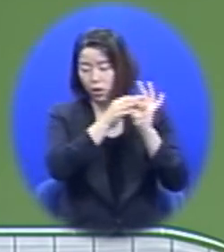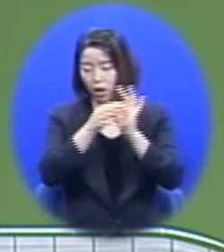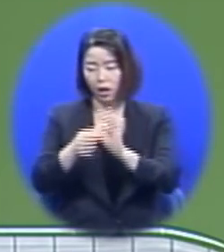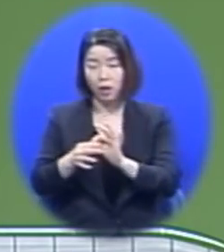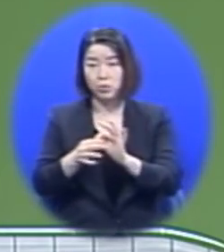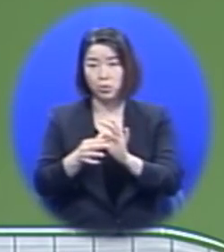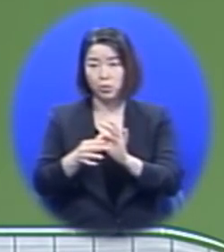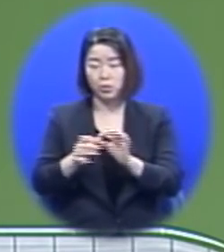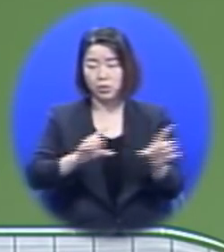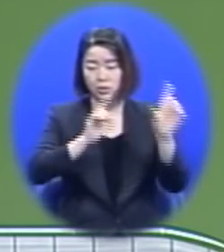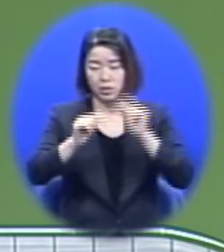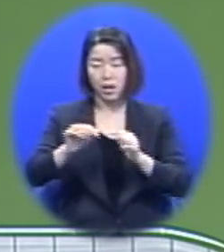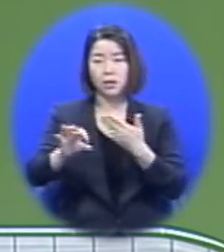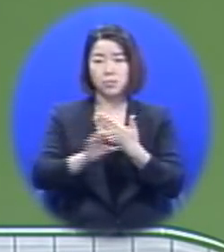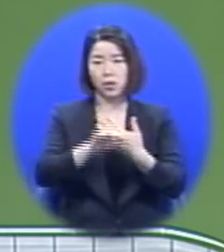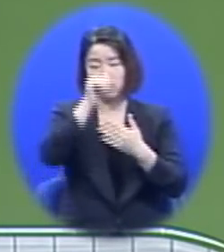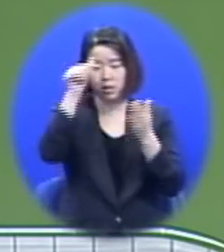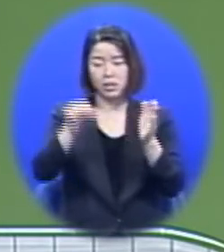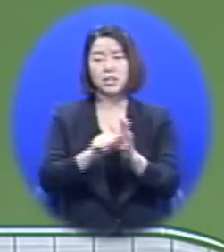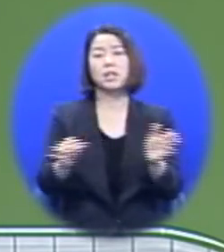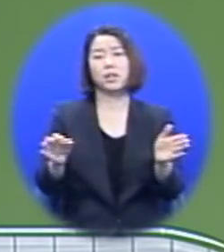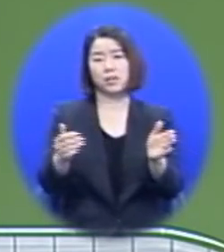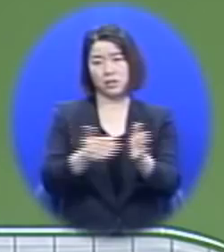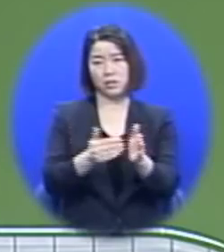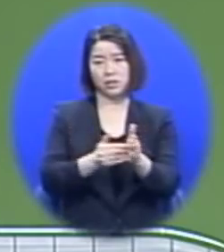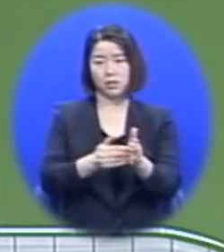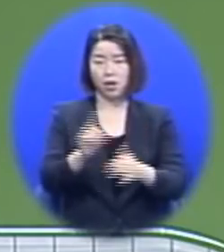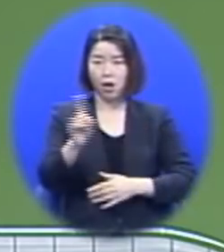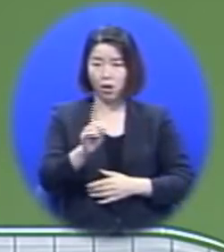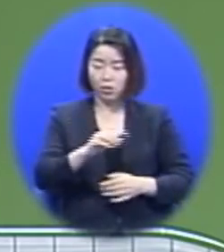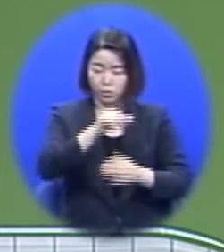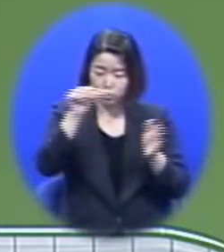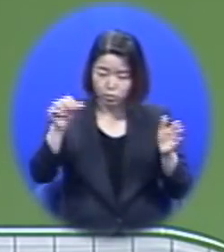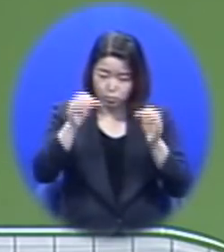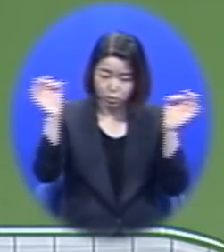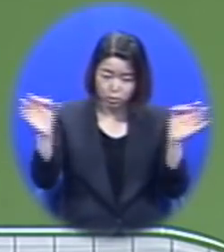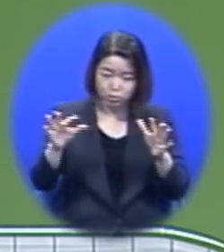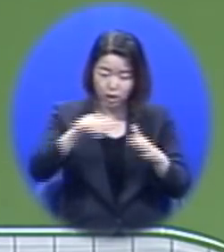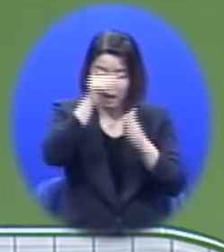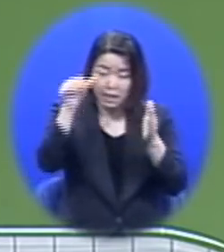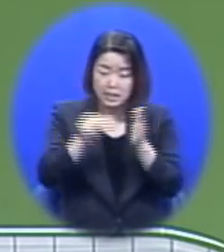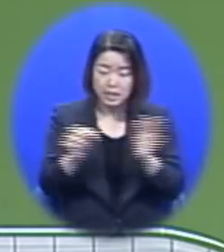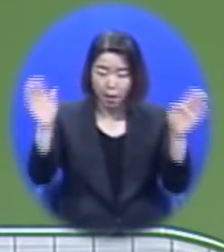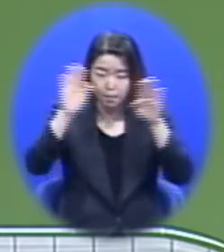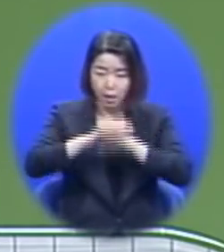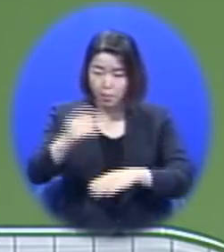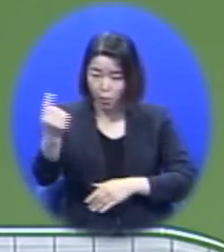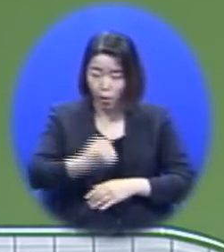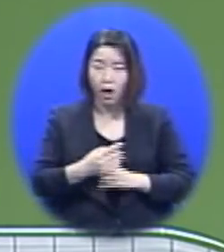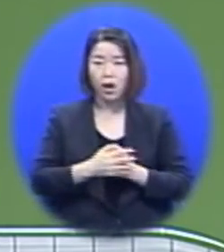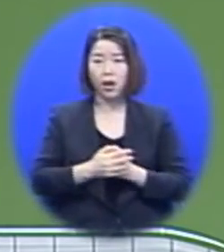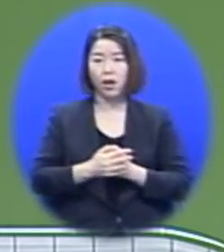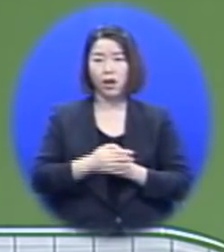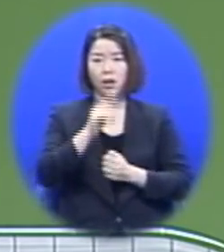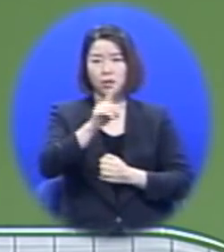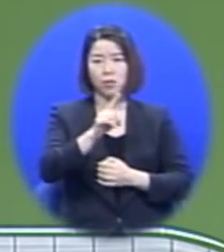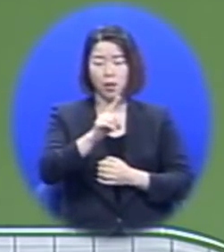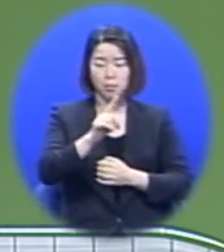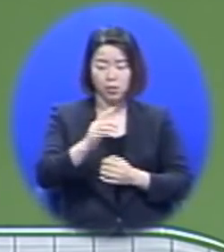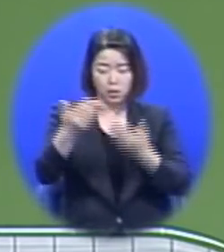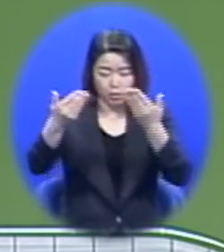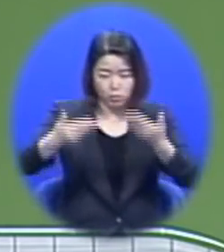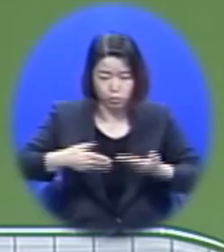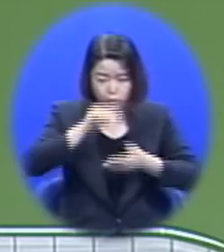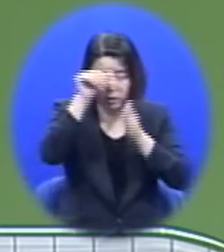끝나요. 어느 순간에 갑자기 인생의 밤이 다가왔어요. 그냥 한 번에 주어진